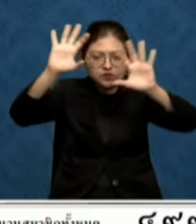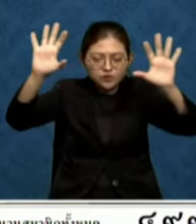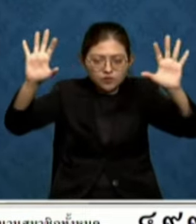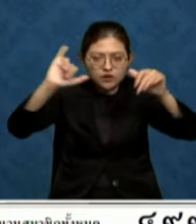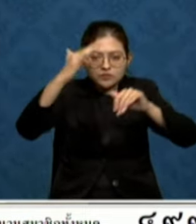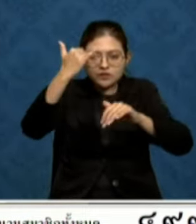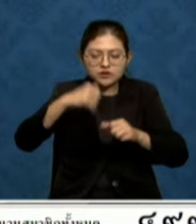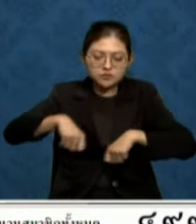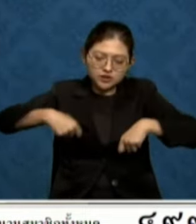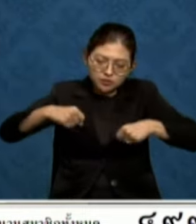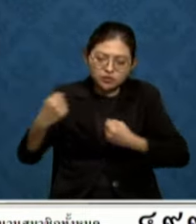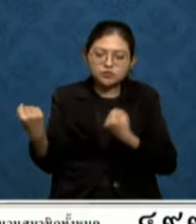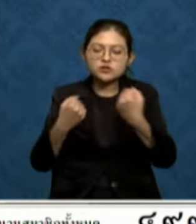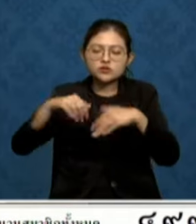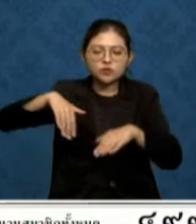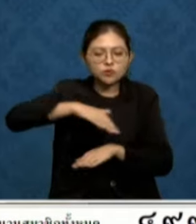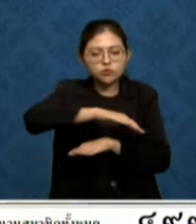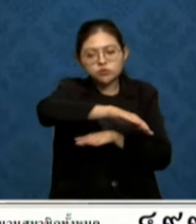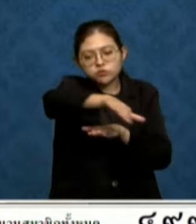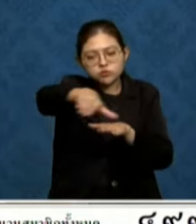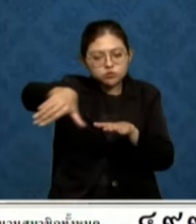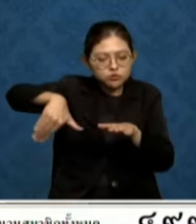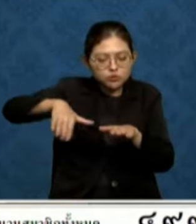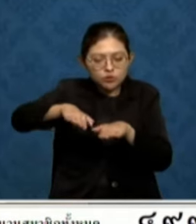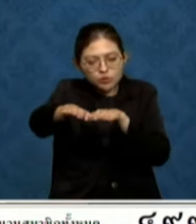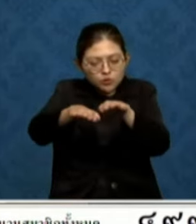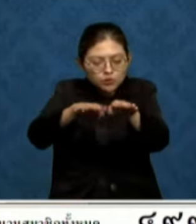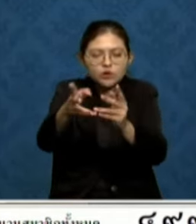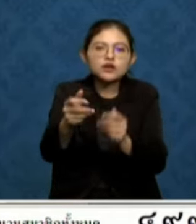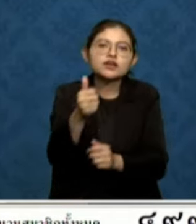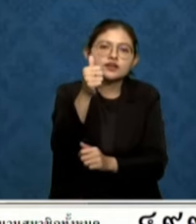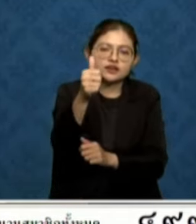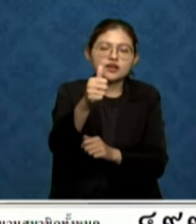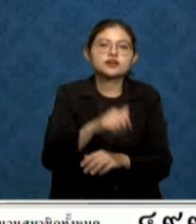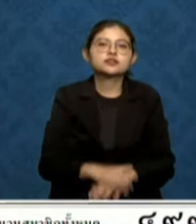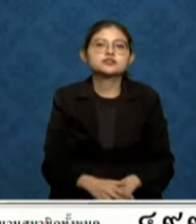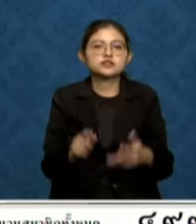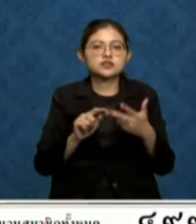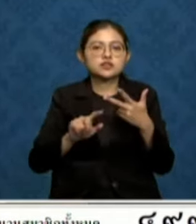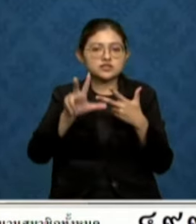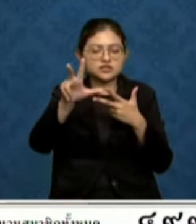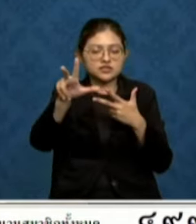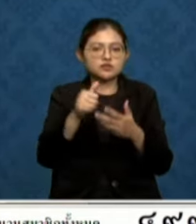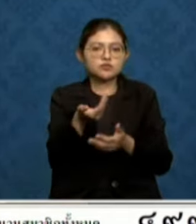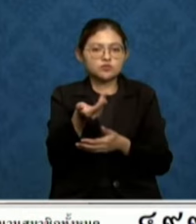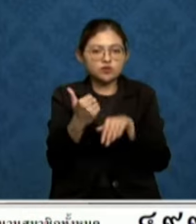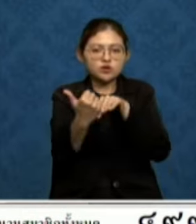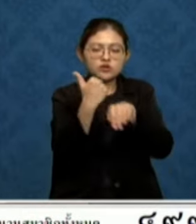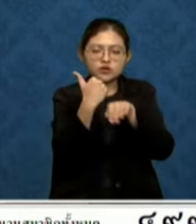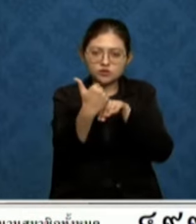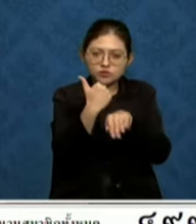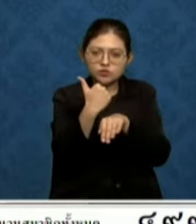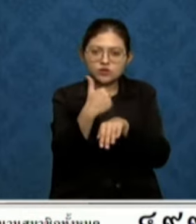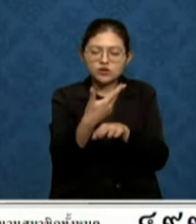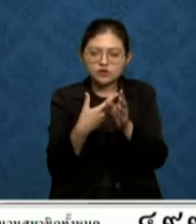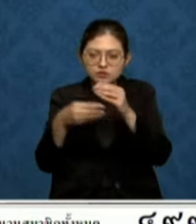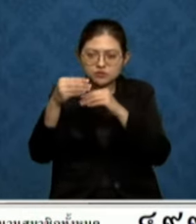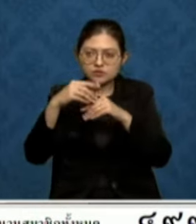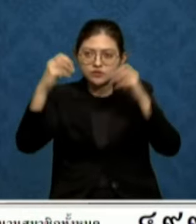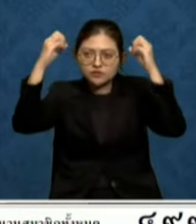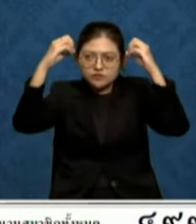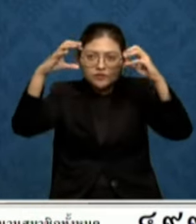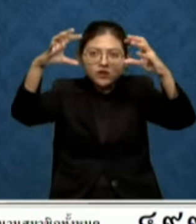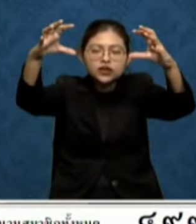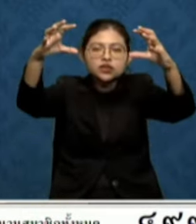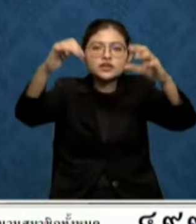องได้สัญจรไปมาได้ดีขึ้นเรื่องที่3ค่ะขอให้ทางกรมทางหลวงชนบทได้เพิ่มไฟแสงส